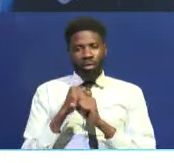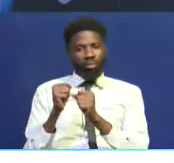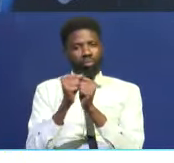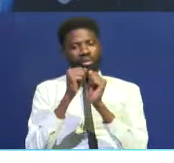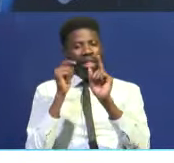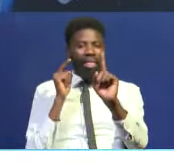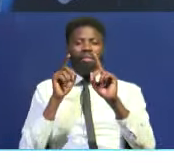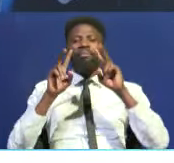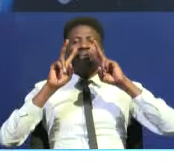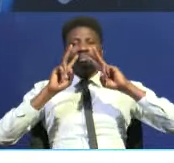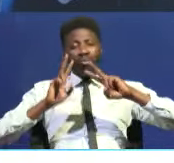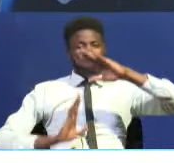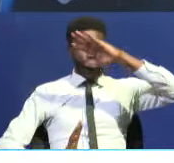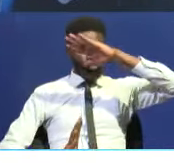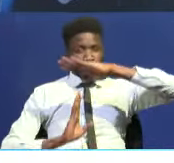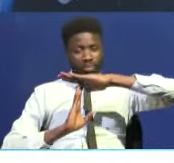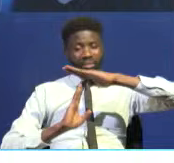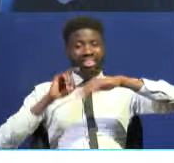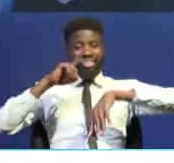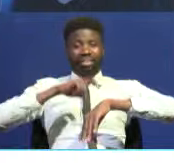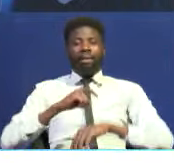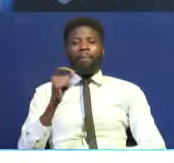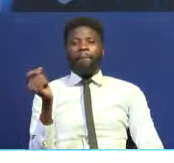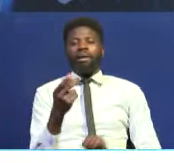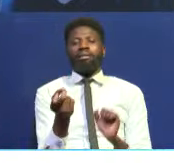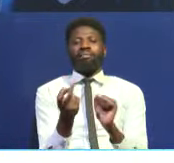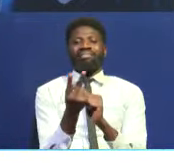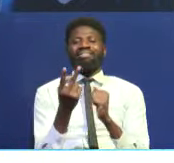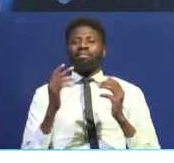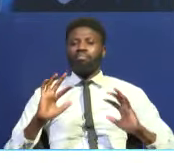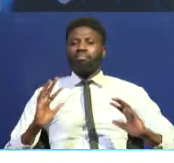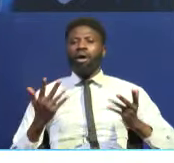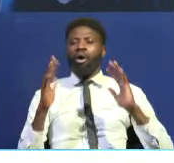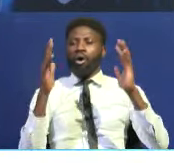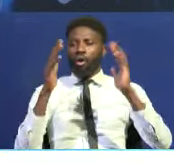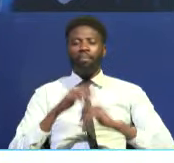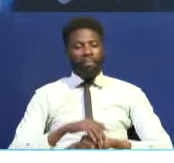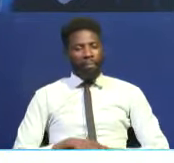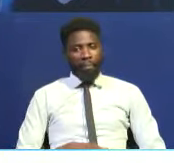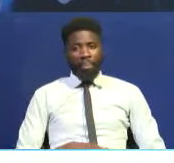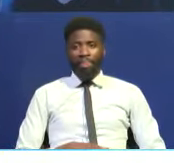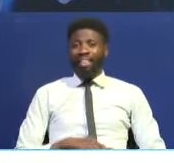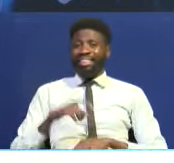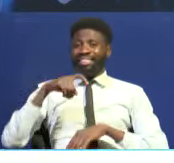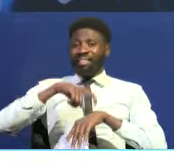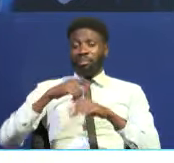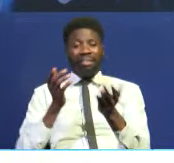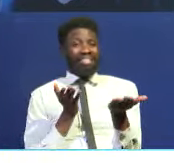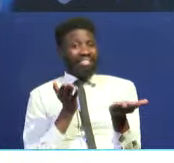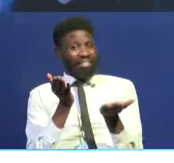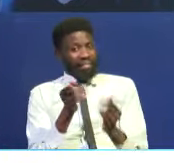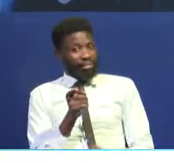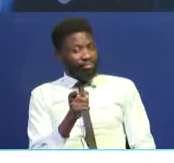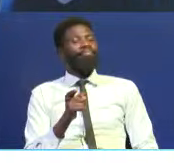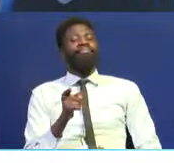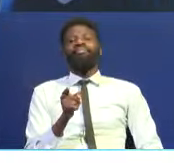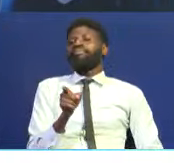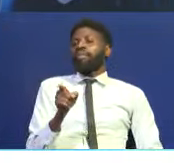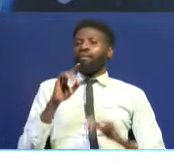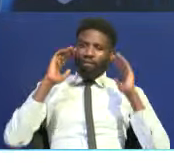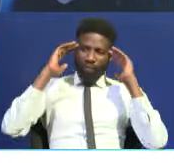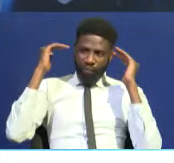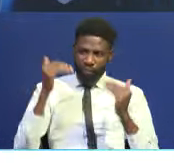wa msimu ujao wa sherehe za Krismasi. Hafla hiyo pia ilitumiwa kuangazia changamoto za